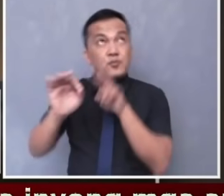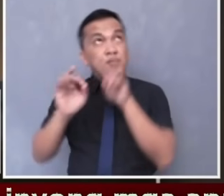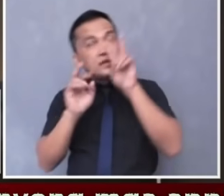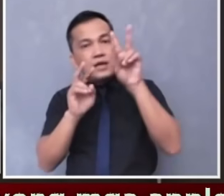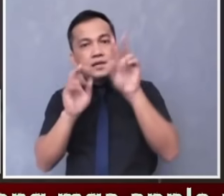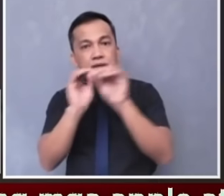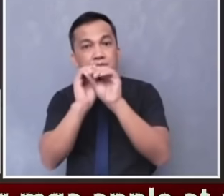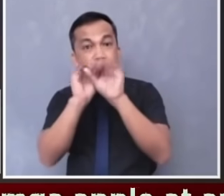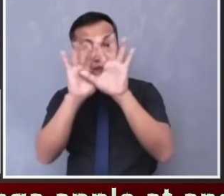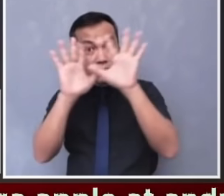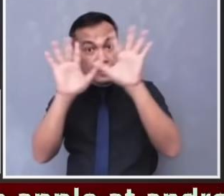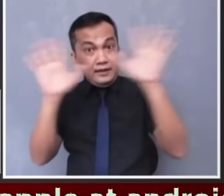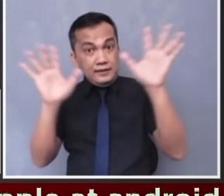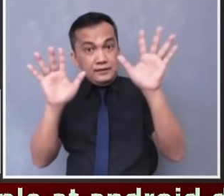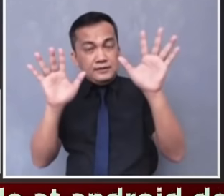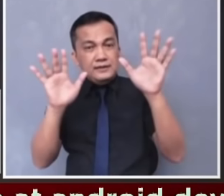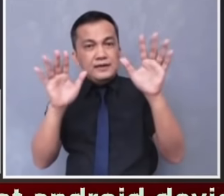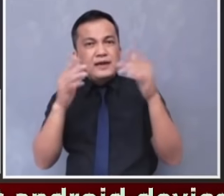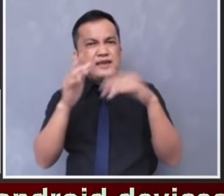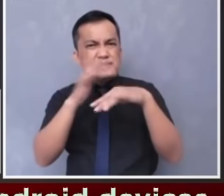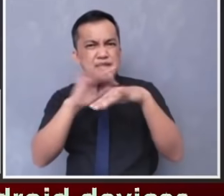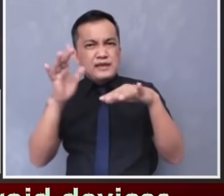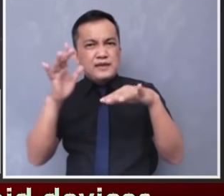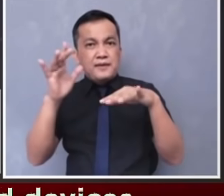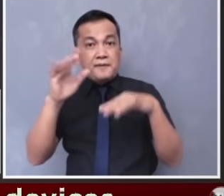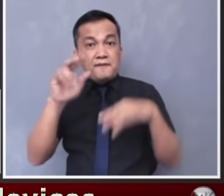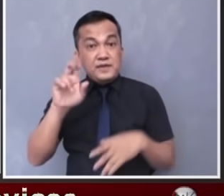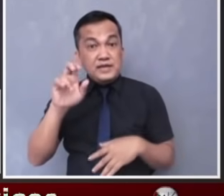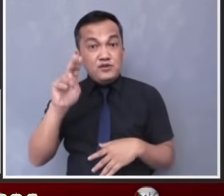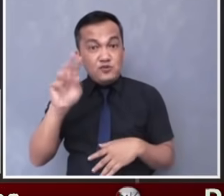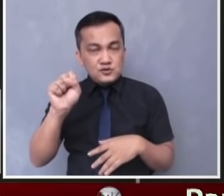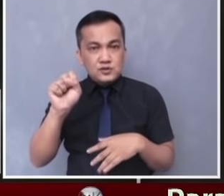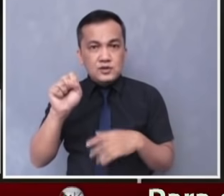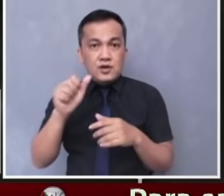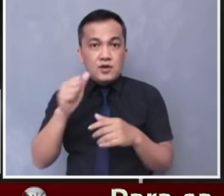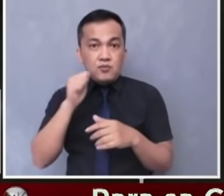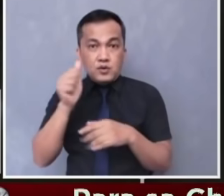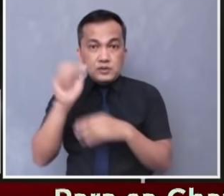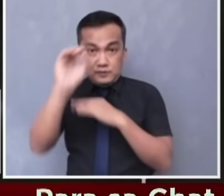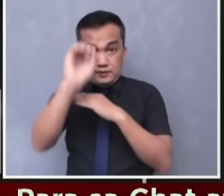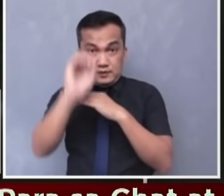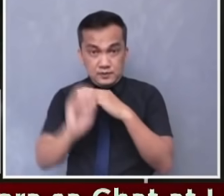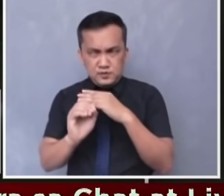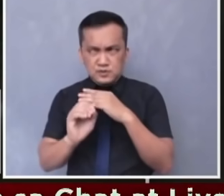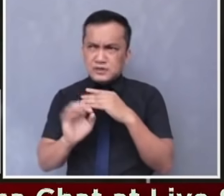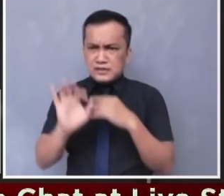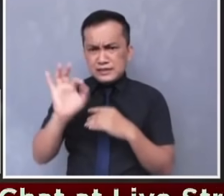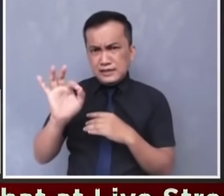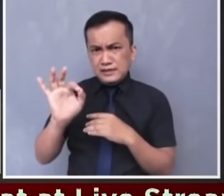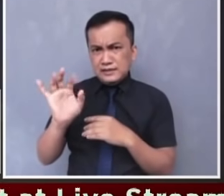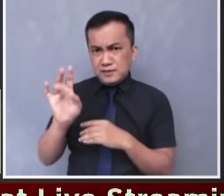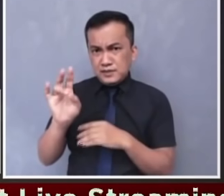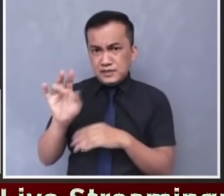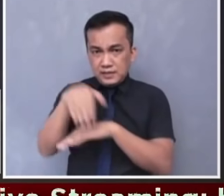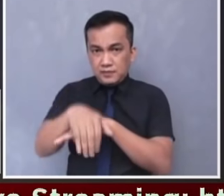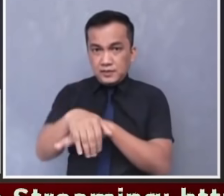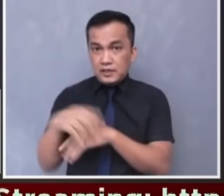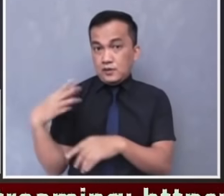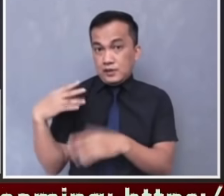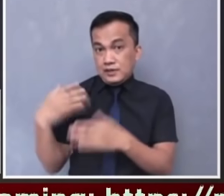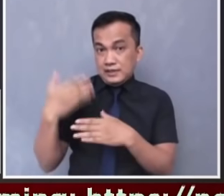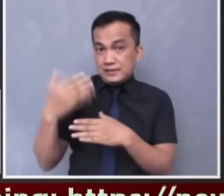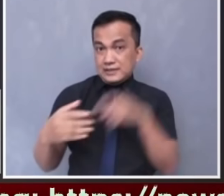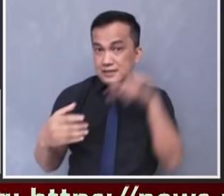pinakamaliwanag na pagkislap ng planetang Venus. Bukas mula paglubog ng araw hanggang 9:17 p.m., aabangan naman ang